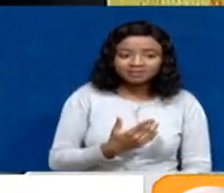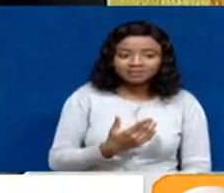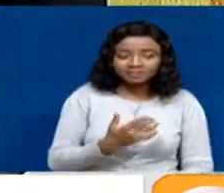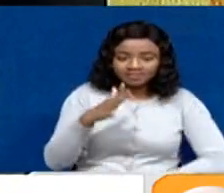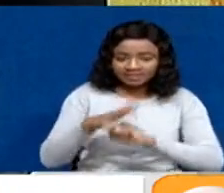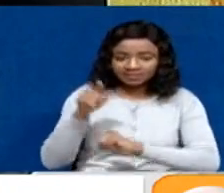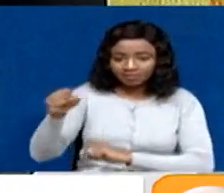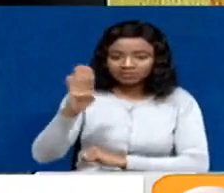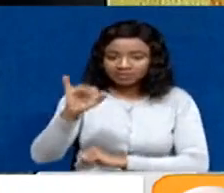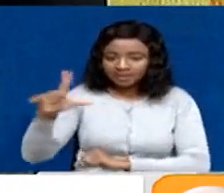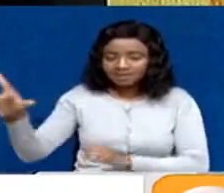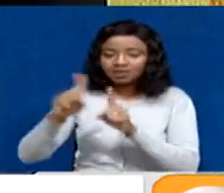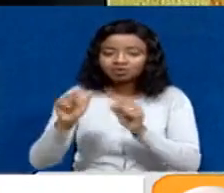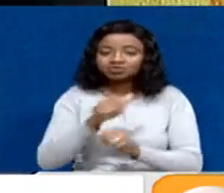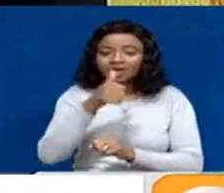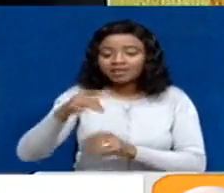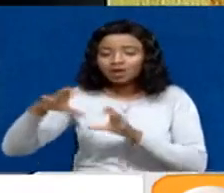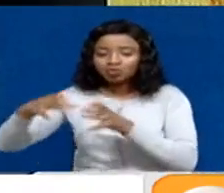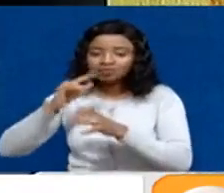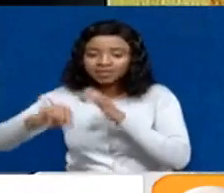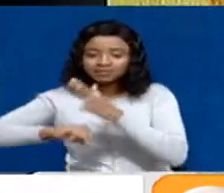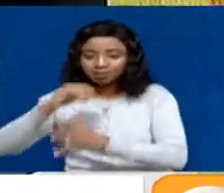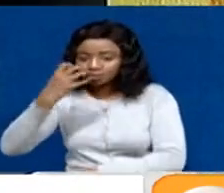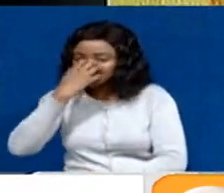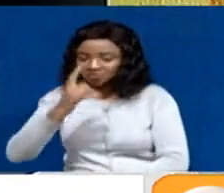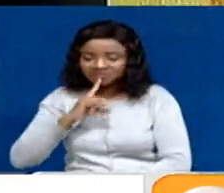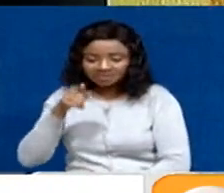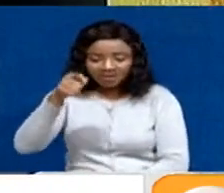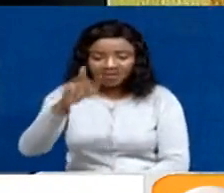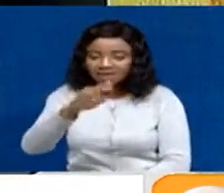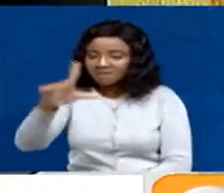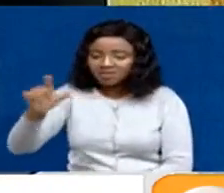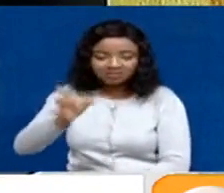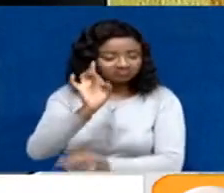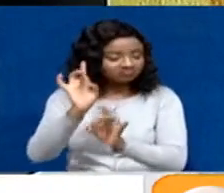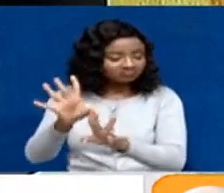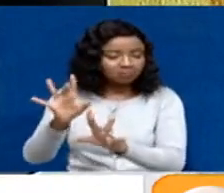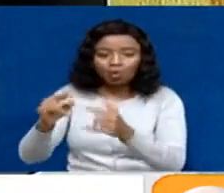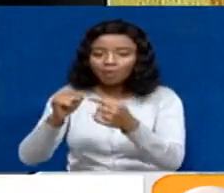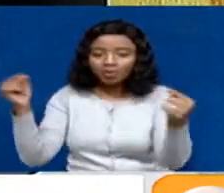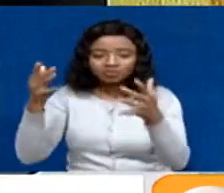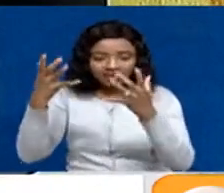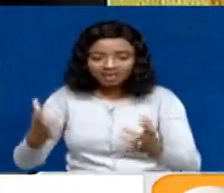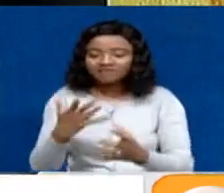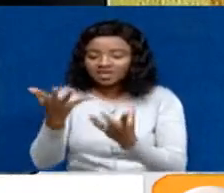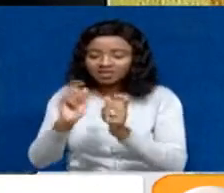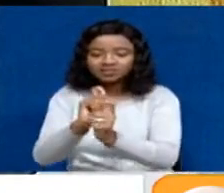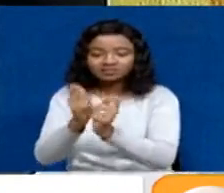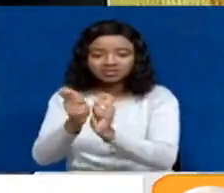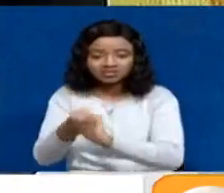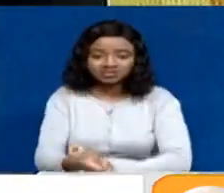mkono mswada huo, huku maseneta wa mrengo unaomuunga mkono naibu rais William Ruto wakiupinga na kupendekeza marekebisho ya